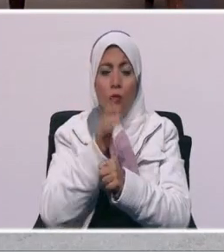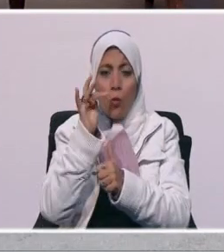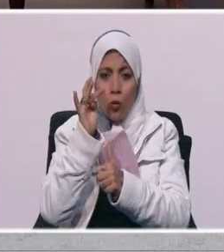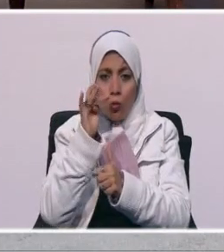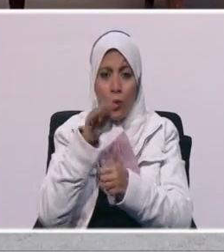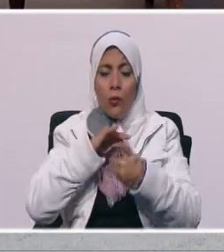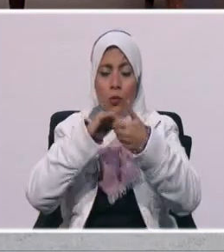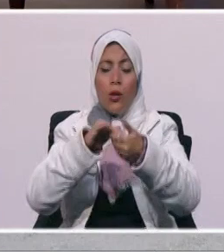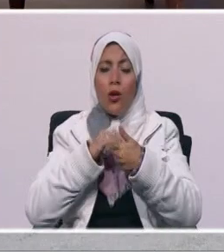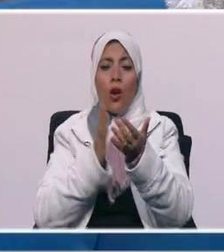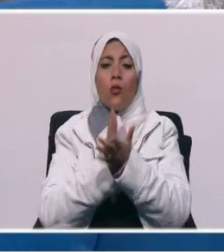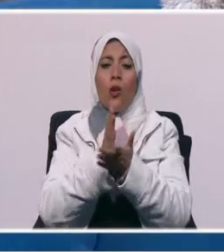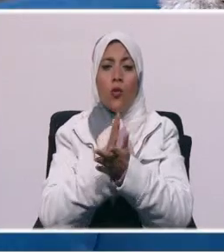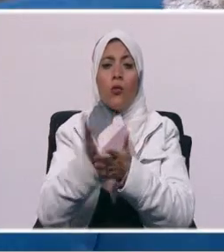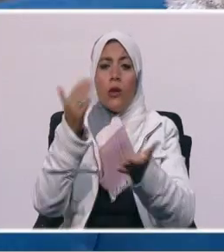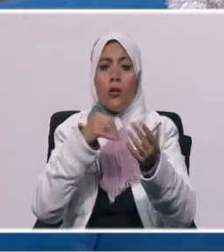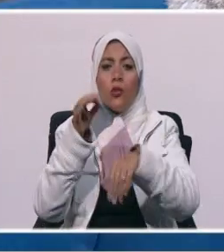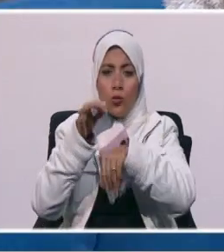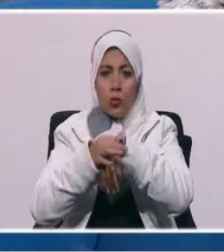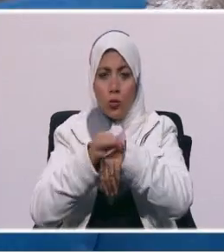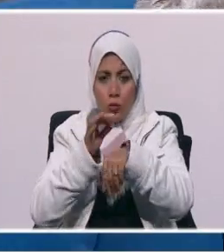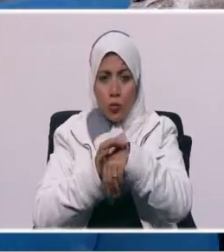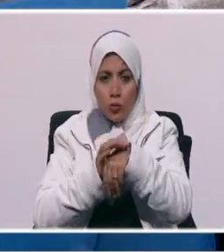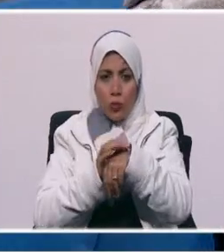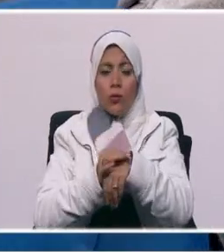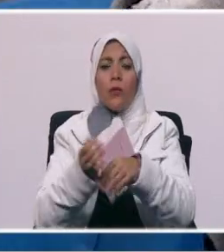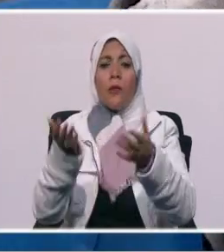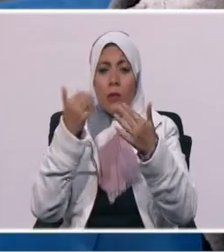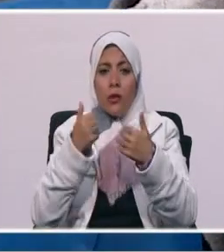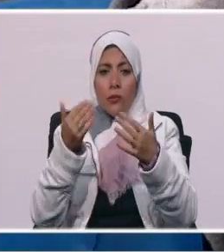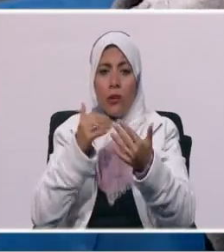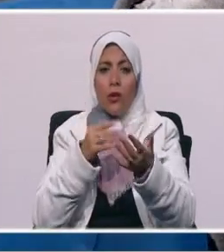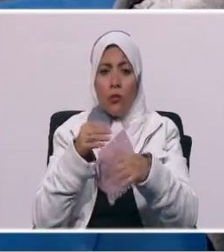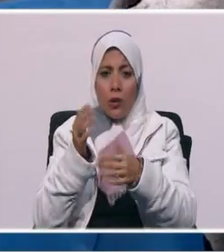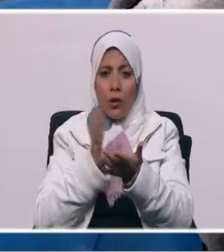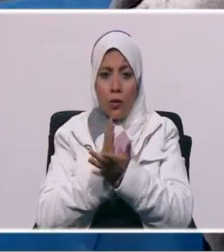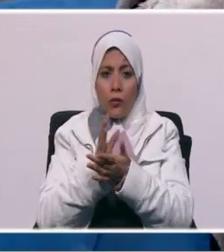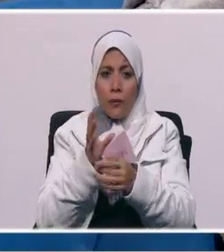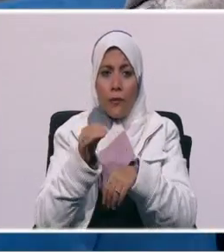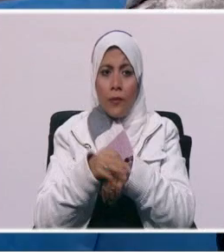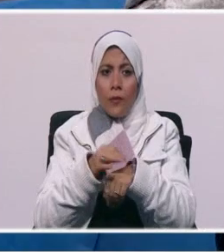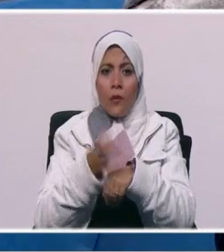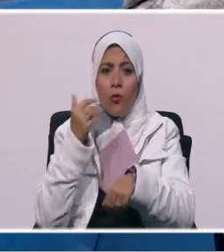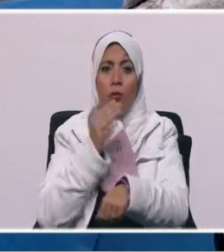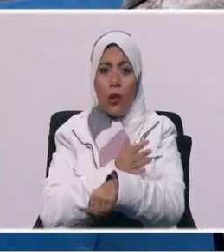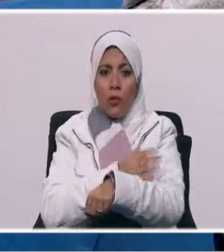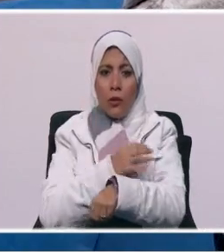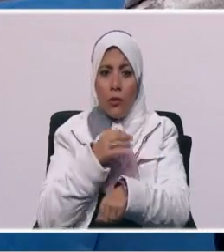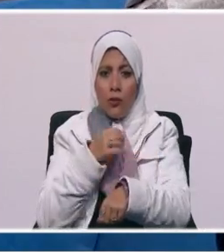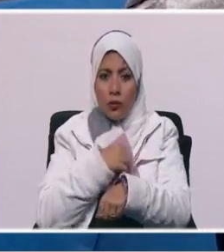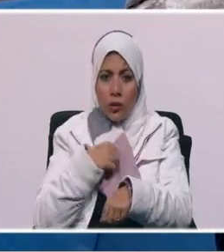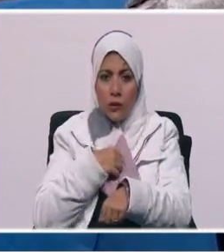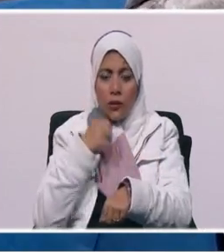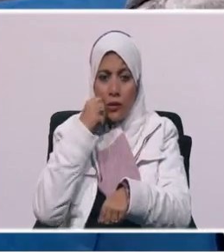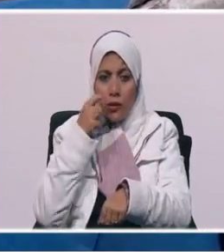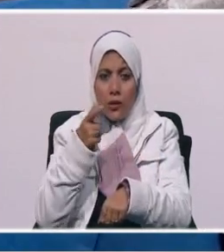هم كانوا بيقولي دكتور وفائي طبعا لانه بعرفه من قبل ما اخش المستشفى،